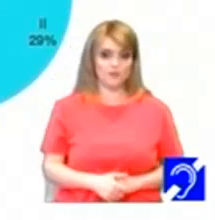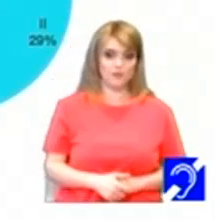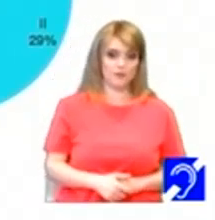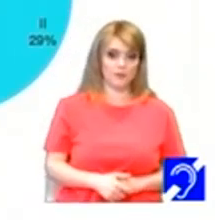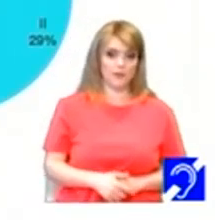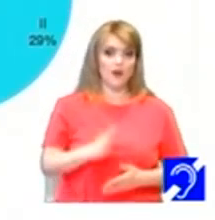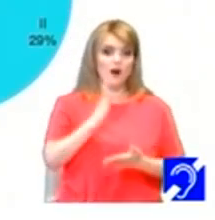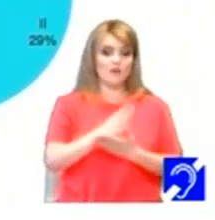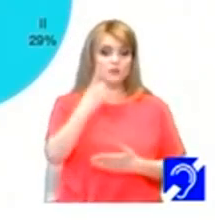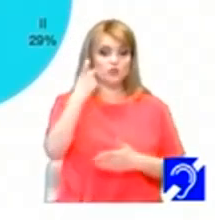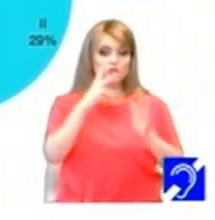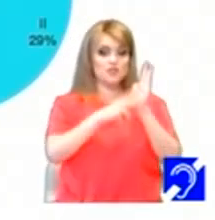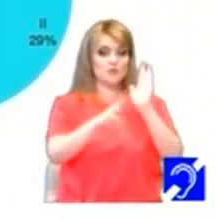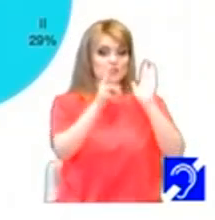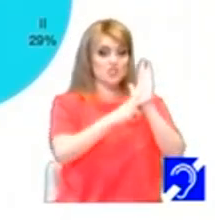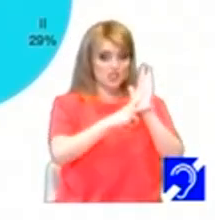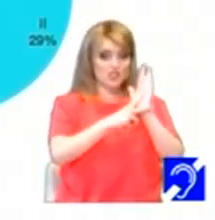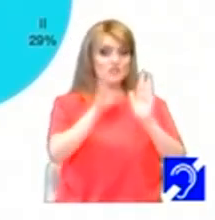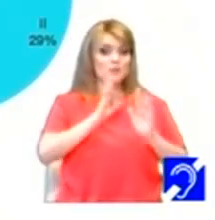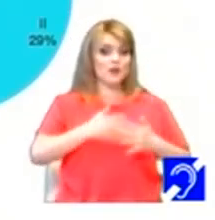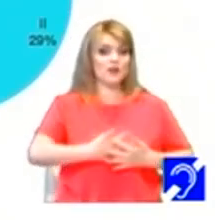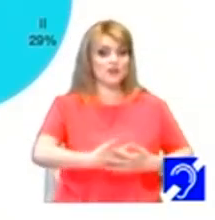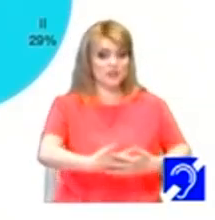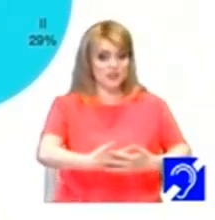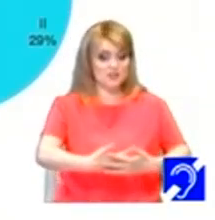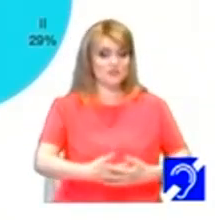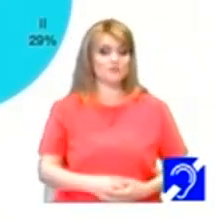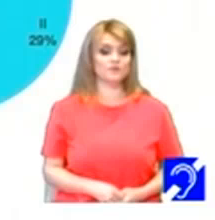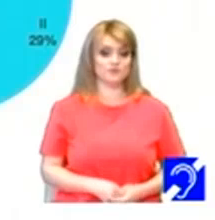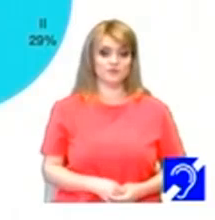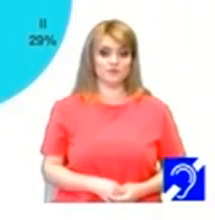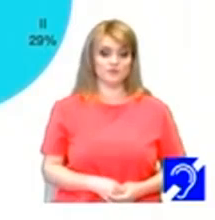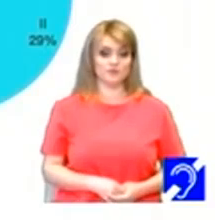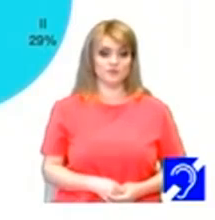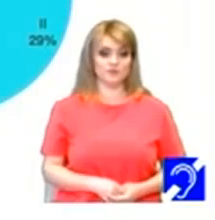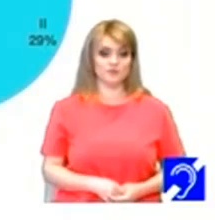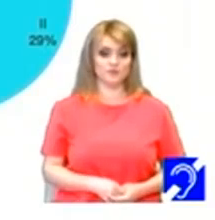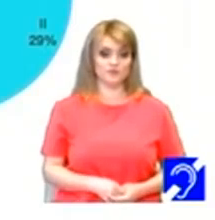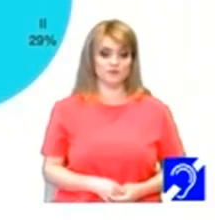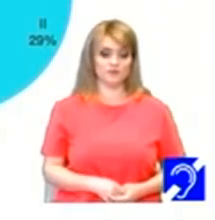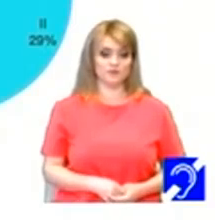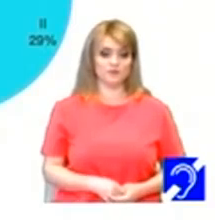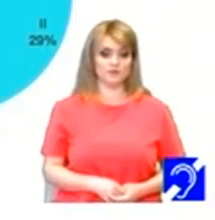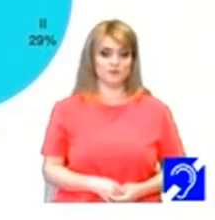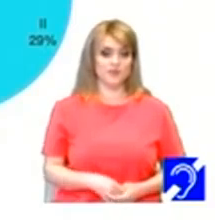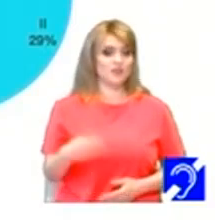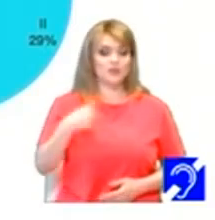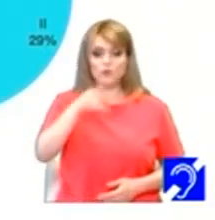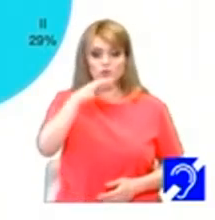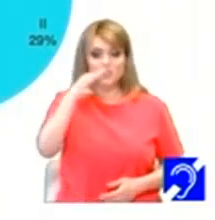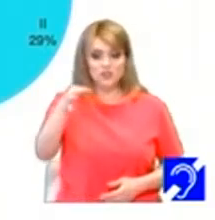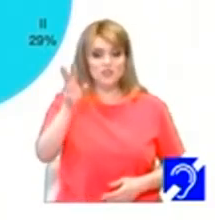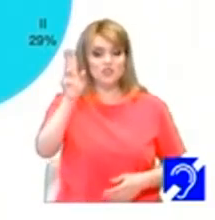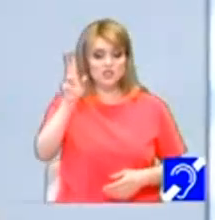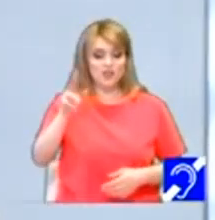177 de femei însărcinate în diferite perioade ale sarcinii, dar vreau să spun că toate cele care au trecut prin infecție au ieșit bine din infecție